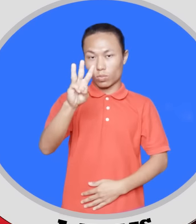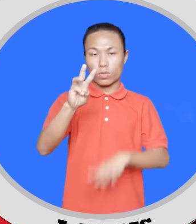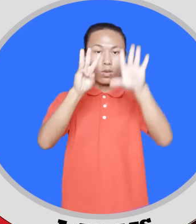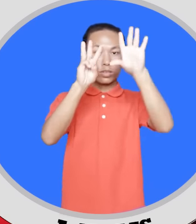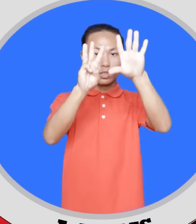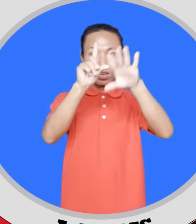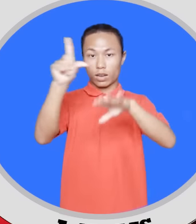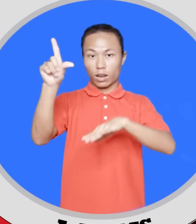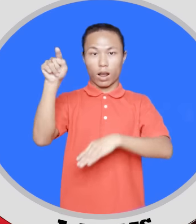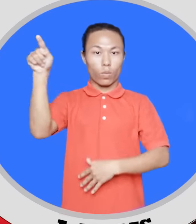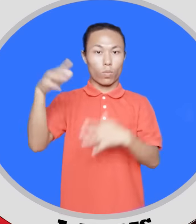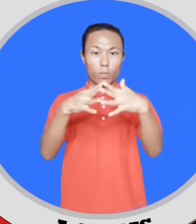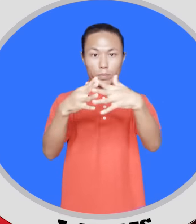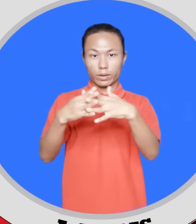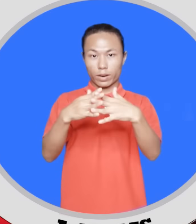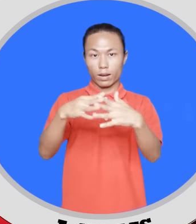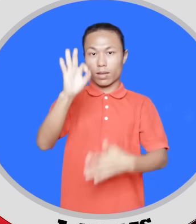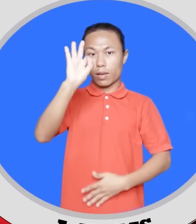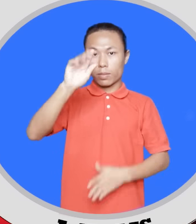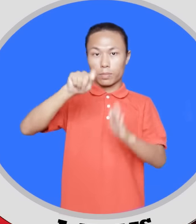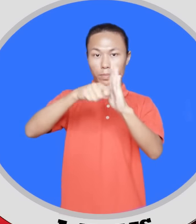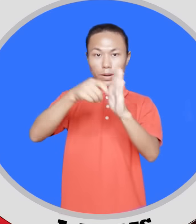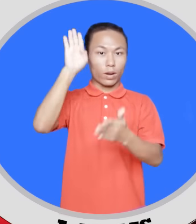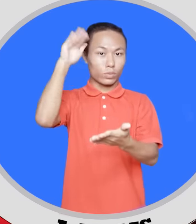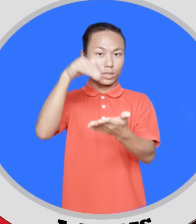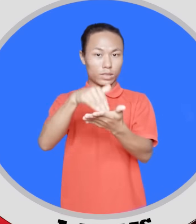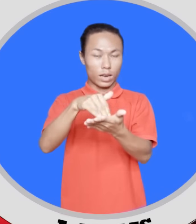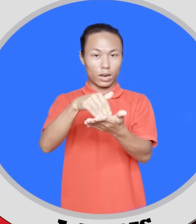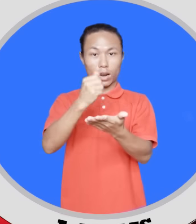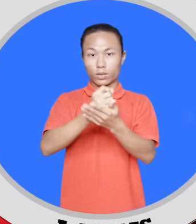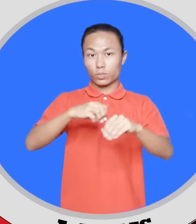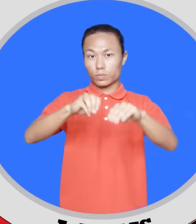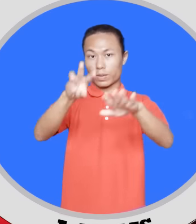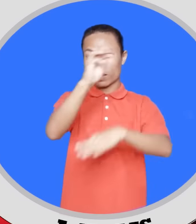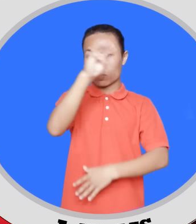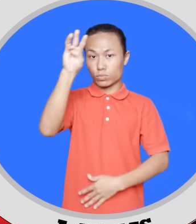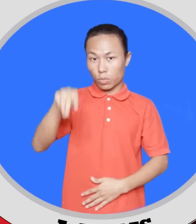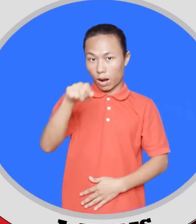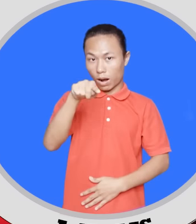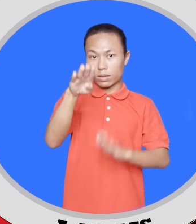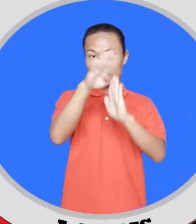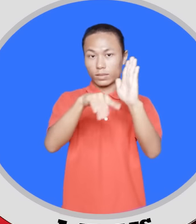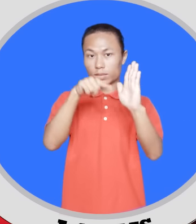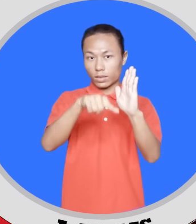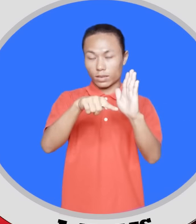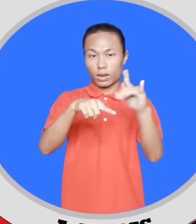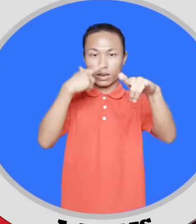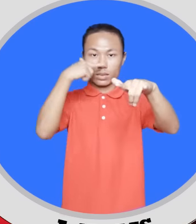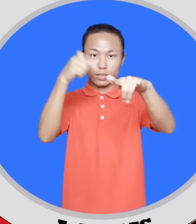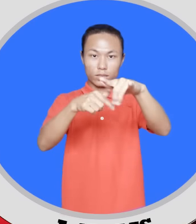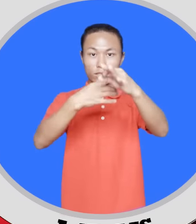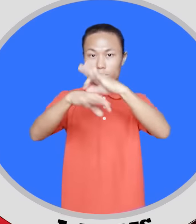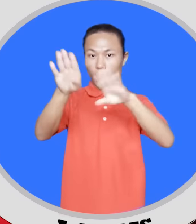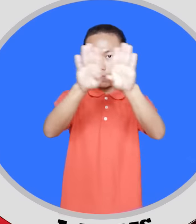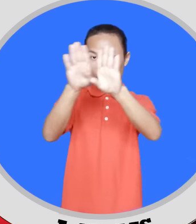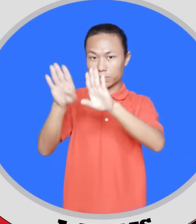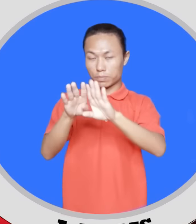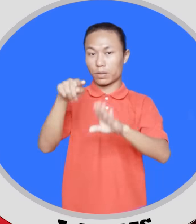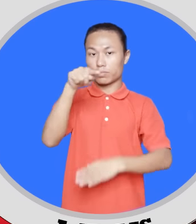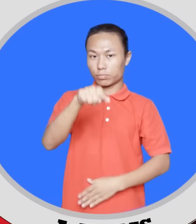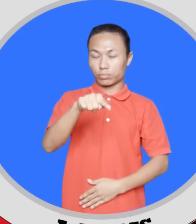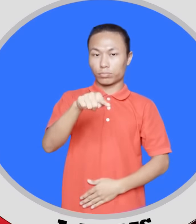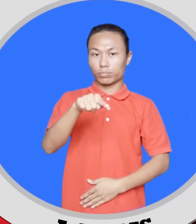က်မြန်မာဆဲအုပ်စုထံလေရင်စီရောင်းချမှုအပေါ်ပြစ်မှတ်ထားတဲ့အမေရိကန်ပြည်အောင်စုဗန်နာရေးဝန်ကြီးဌာနရဲ့2023ခုနှစ်ဩဂတ်လမှာ